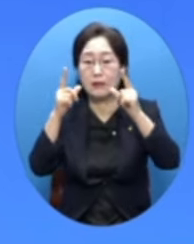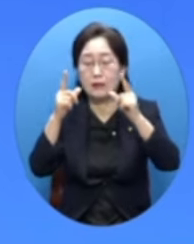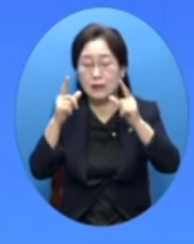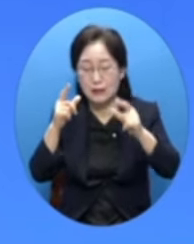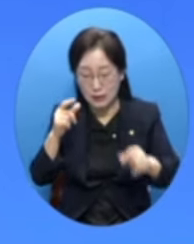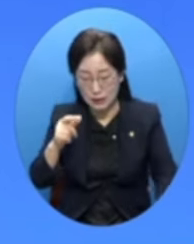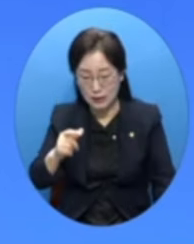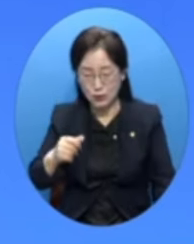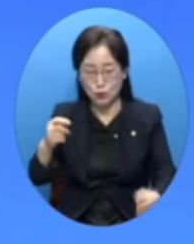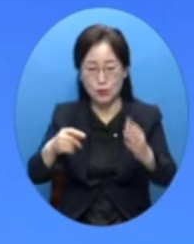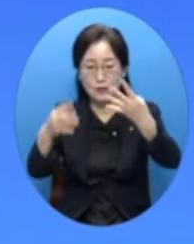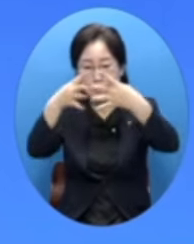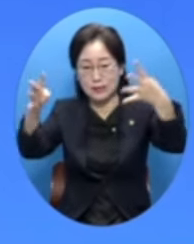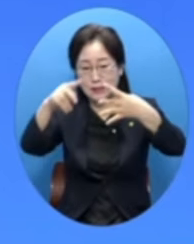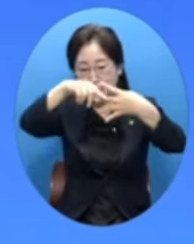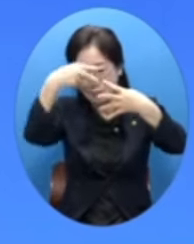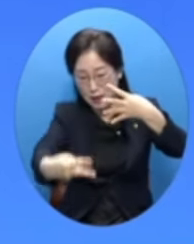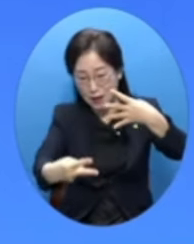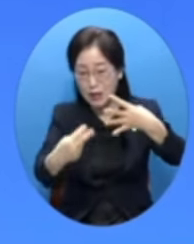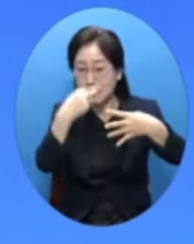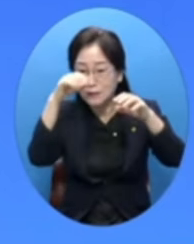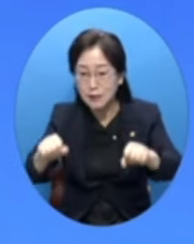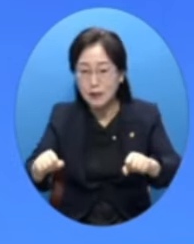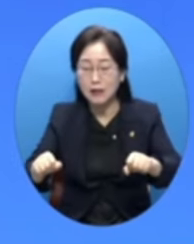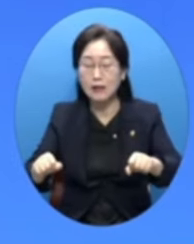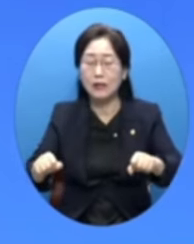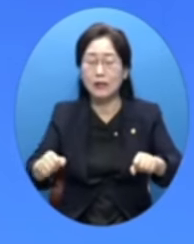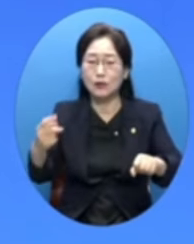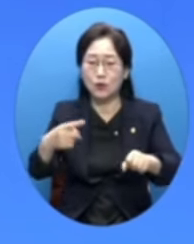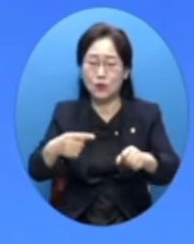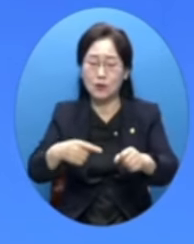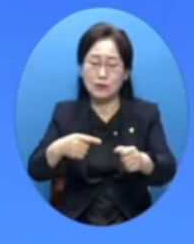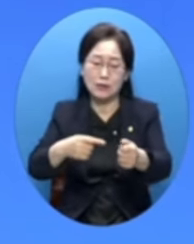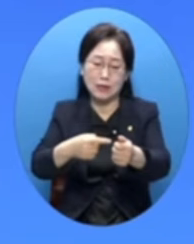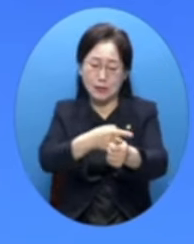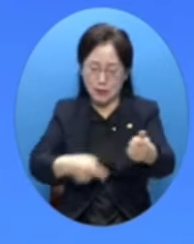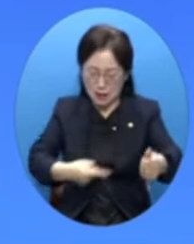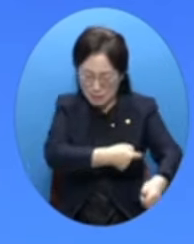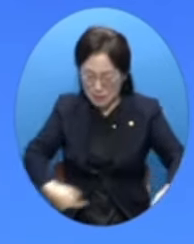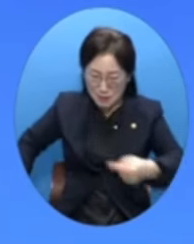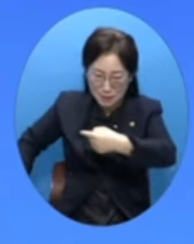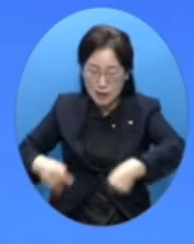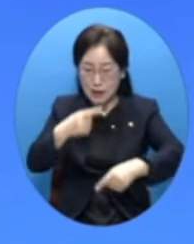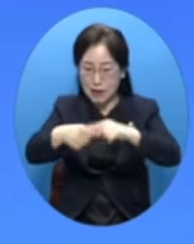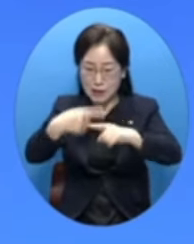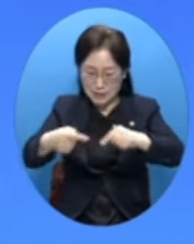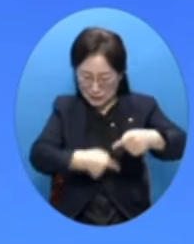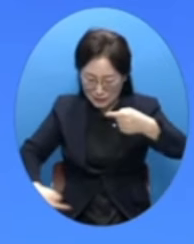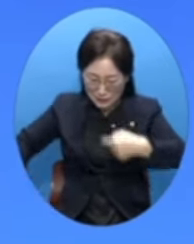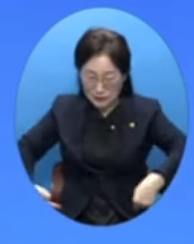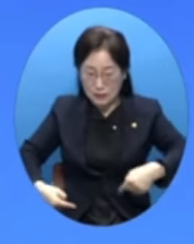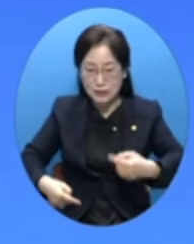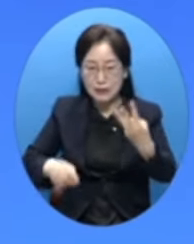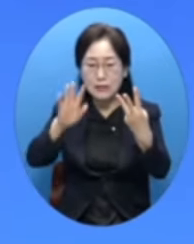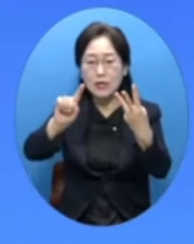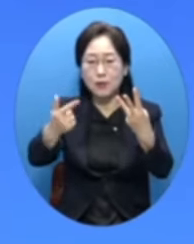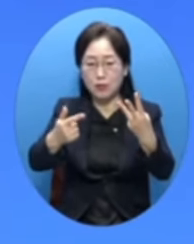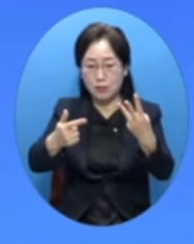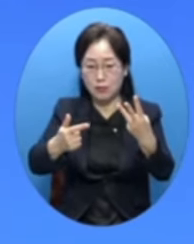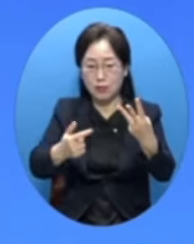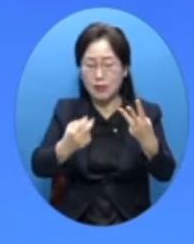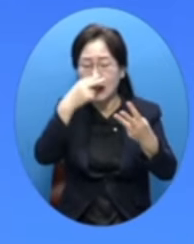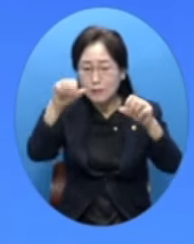4층에서 뛰어내렸는데 또 살아납니다. 면도칼로 자기 배를 그었는데도 세 번이나 자살에 실패합니다.